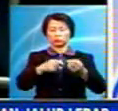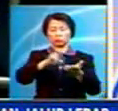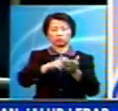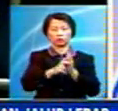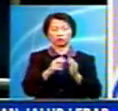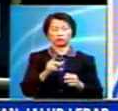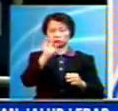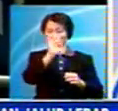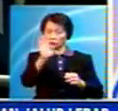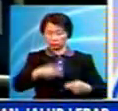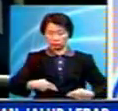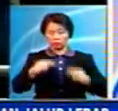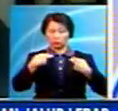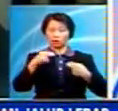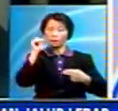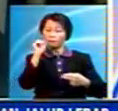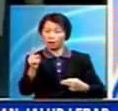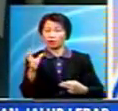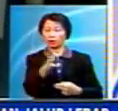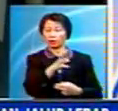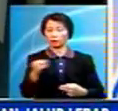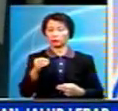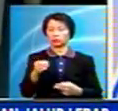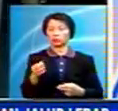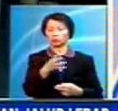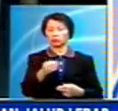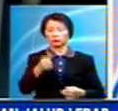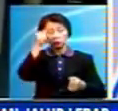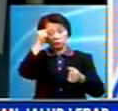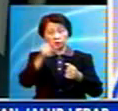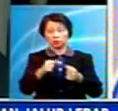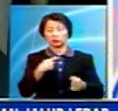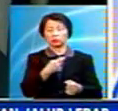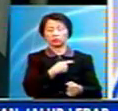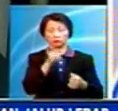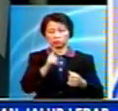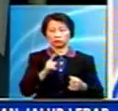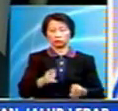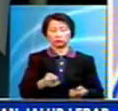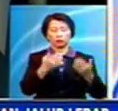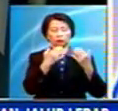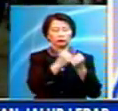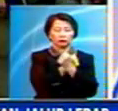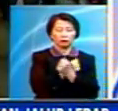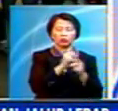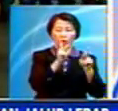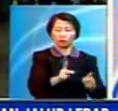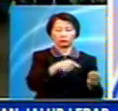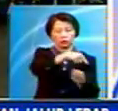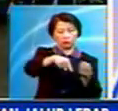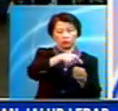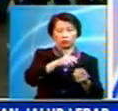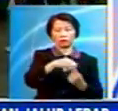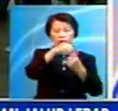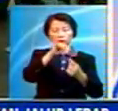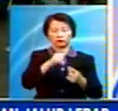sebuah kehidupan yang tiada nilainya dan mengingatkan kita hargai orang di sekeliling, khususnya